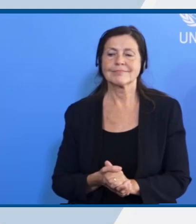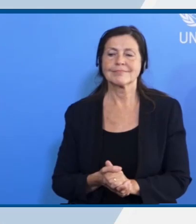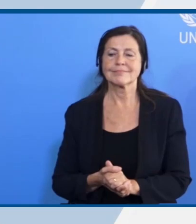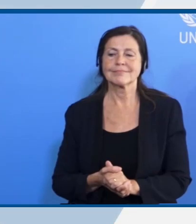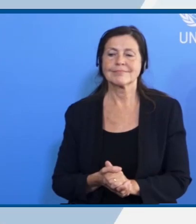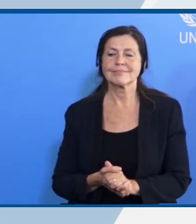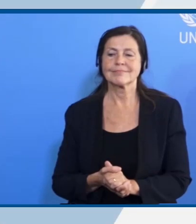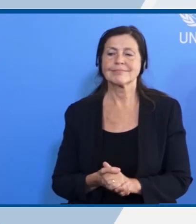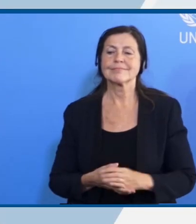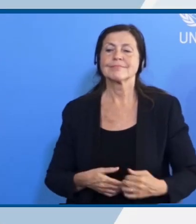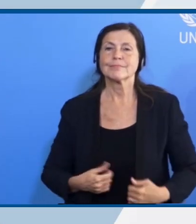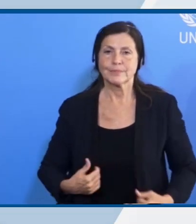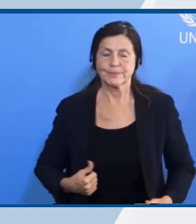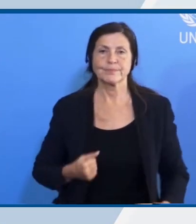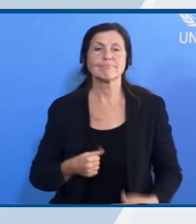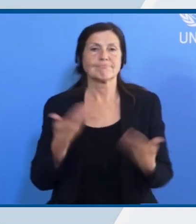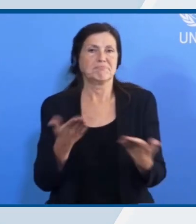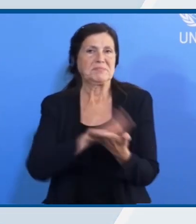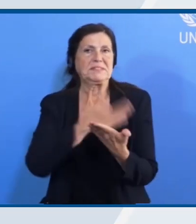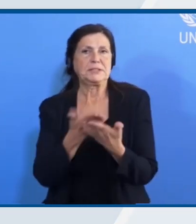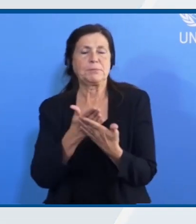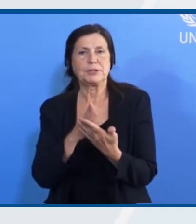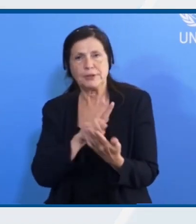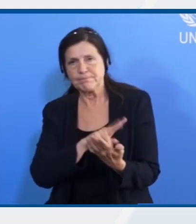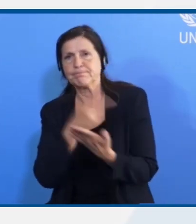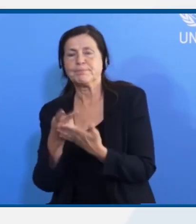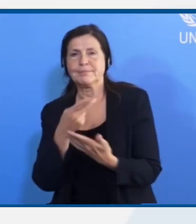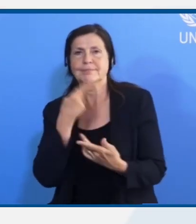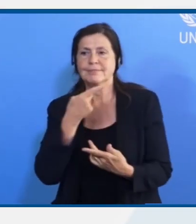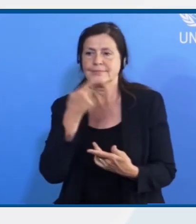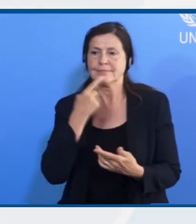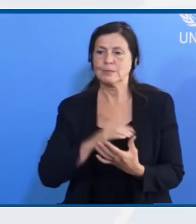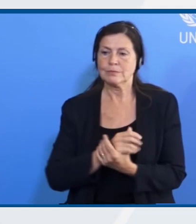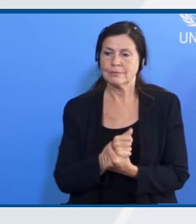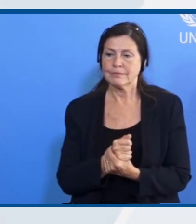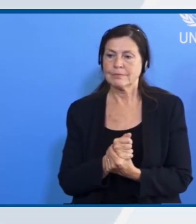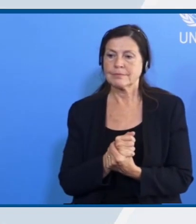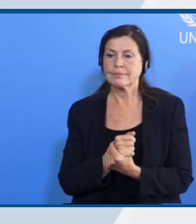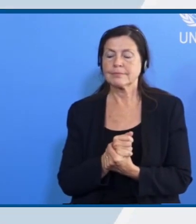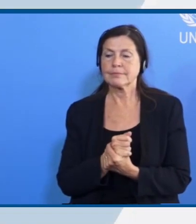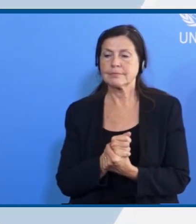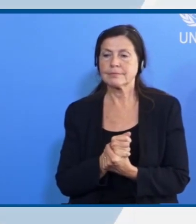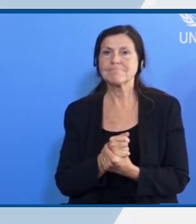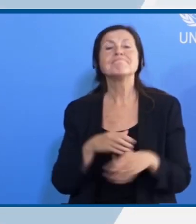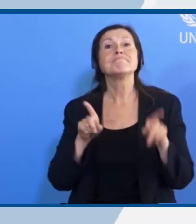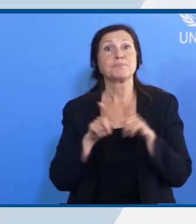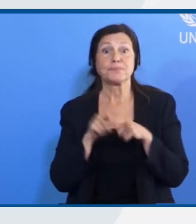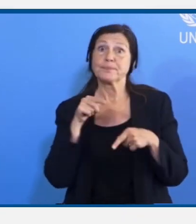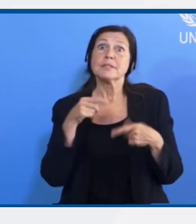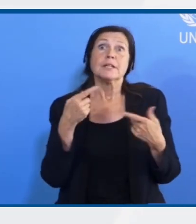मिळाले. So Godavari is saying we created our own